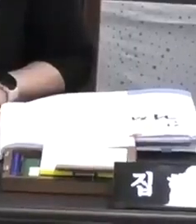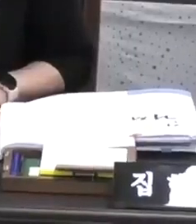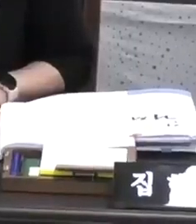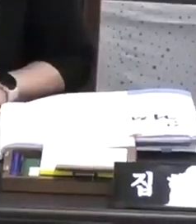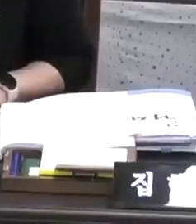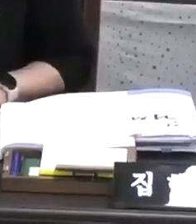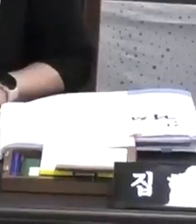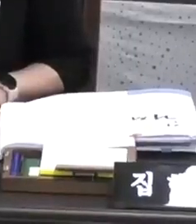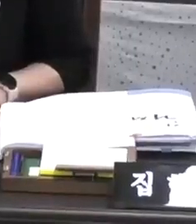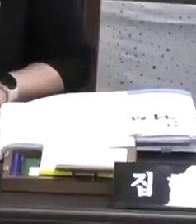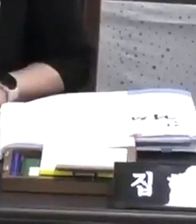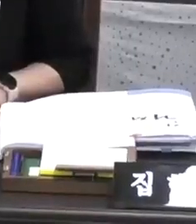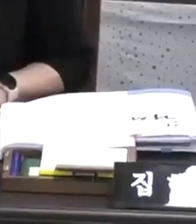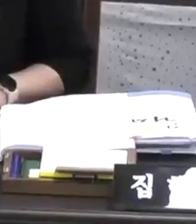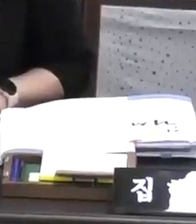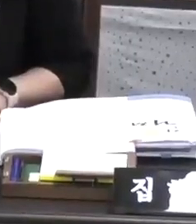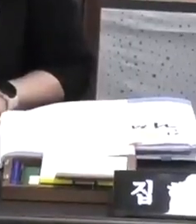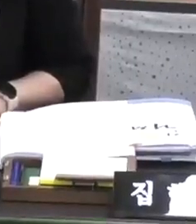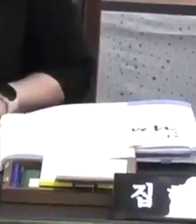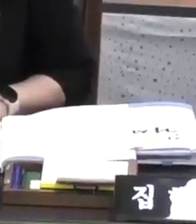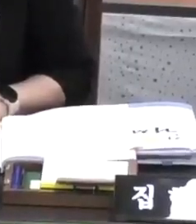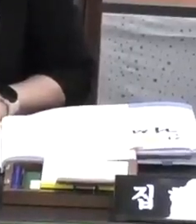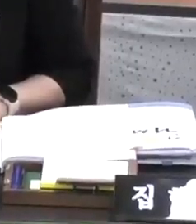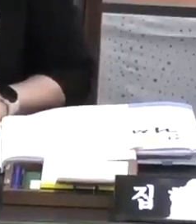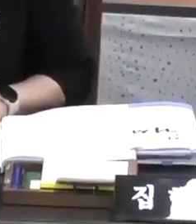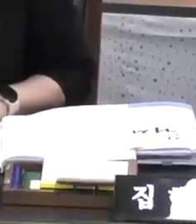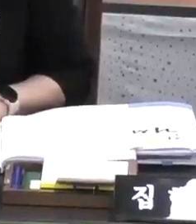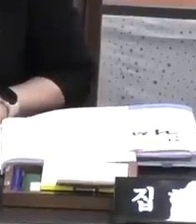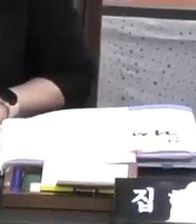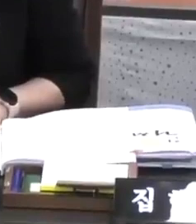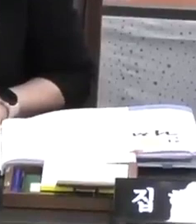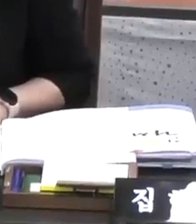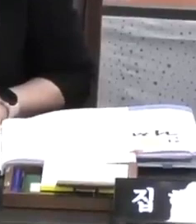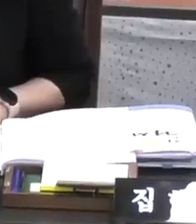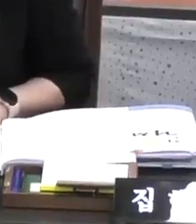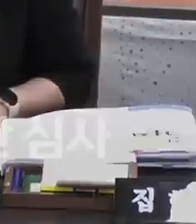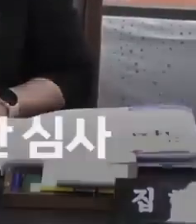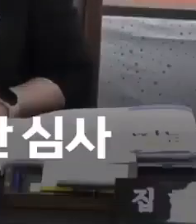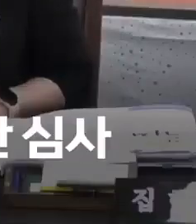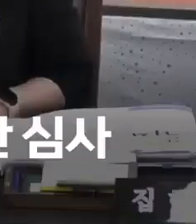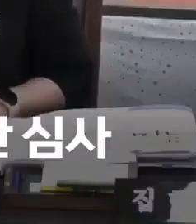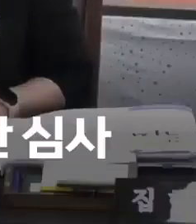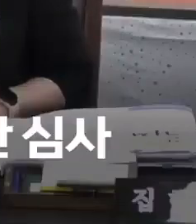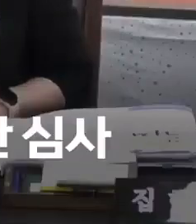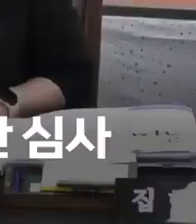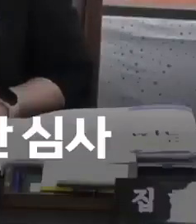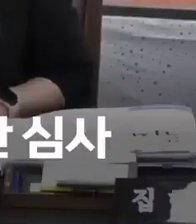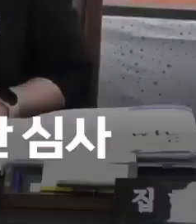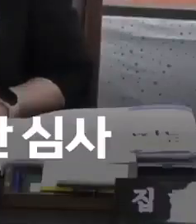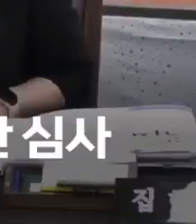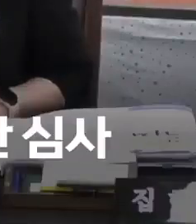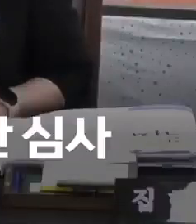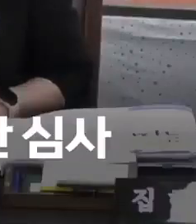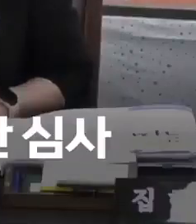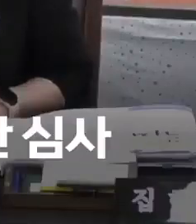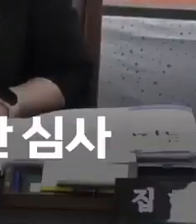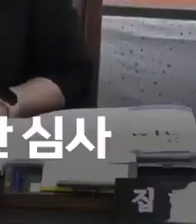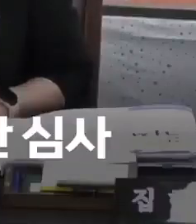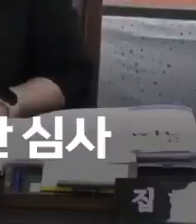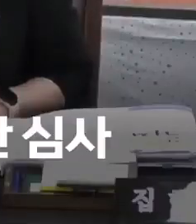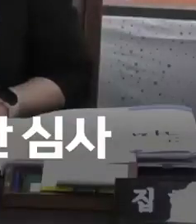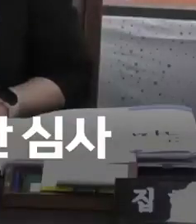지난달 21 열린 경남 거제 시위에 경제관광위원회 조례심사 7000여명에 달하는 거제지역 외국인